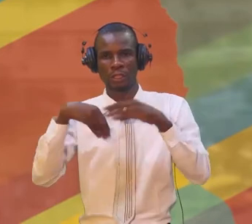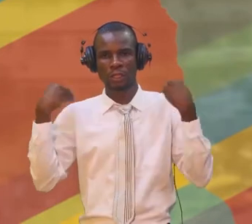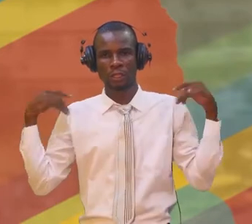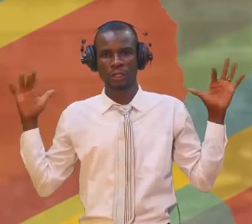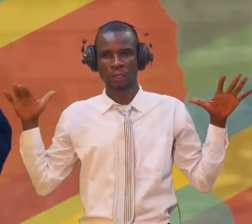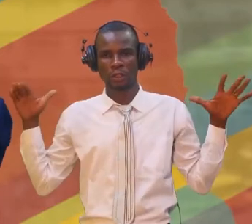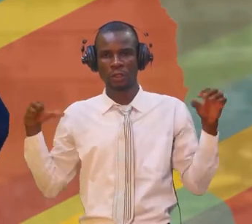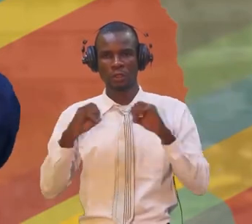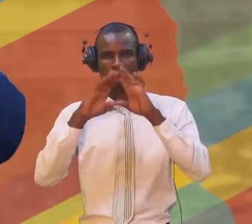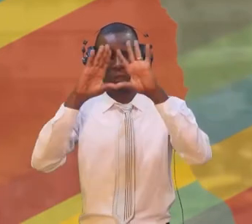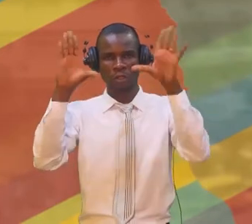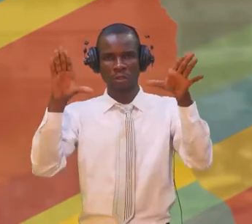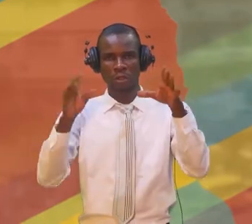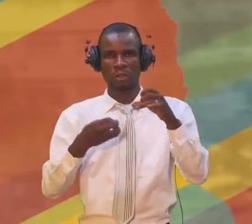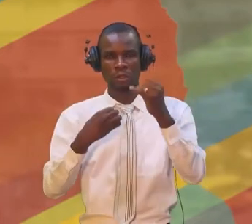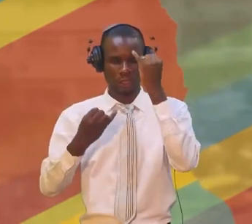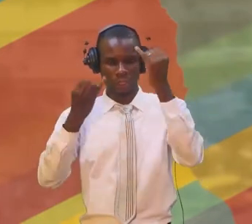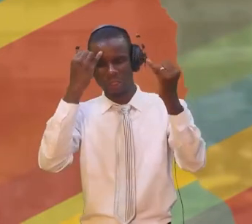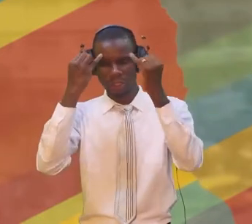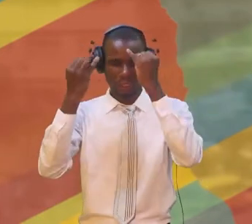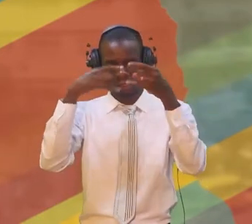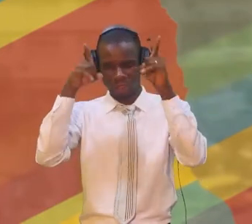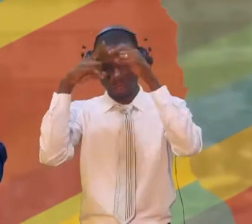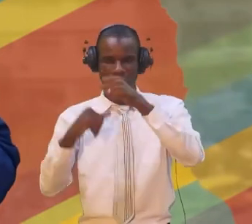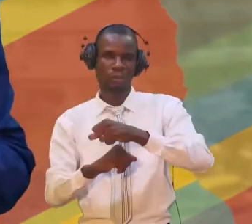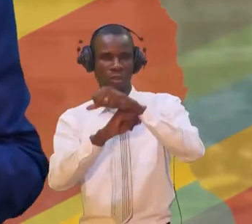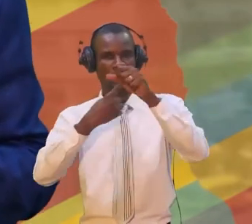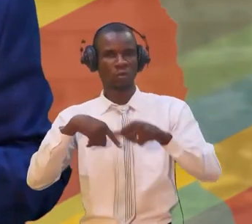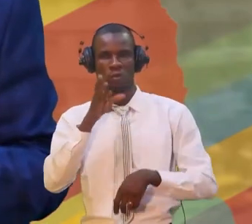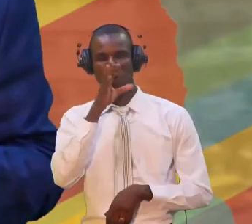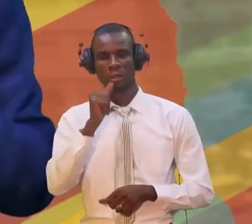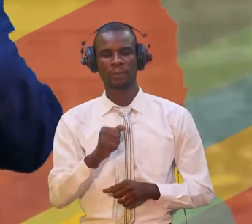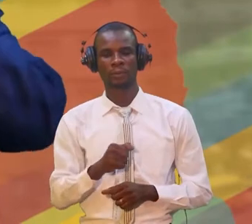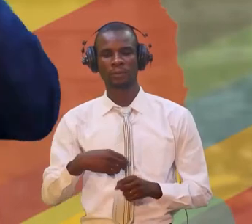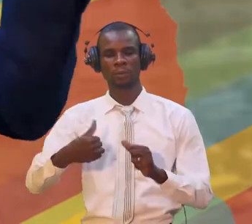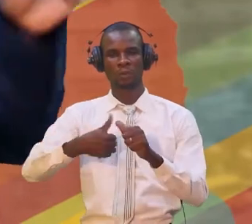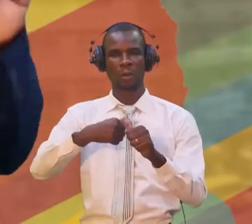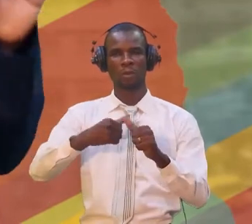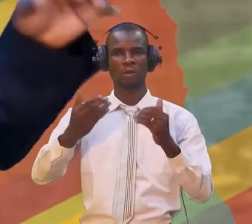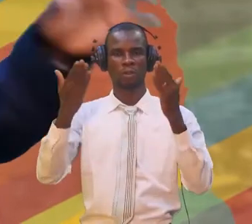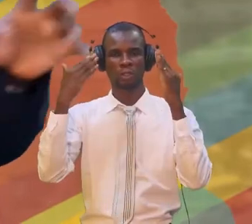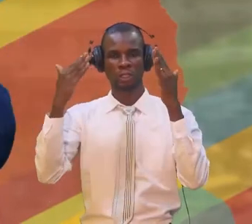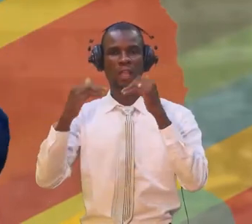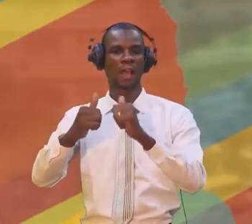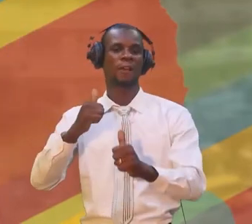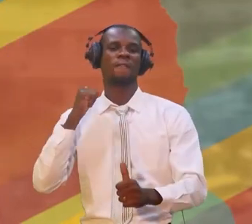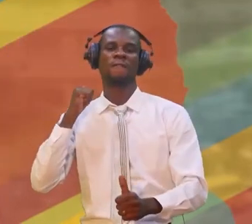Shetani anayo uwezo ya kubadilisha kuwa malaika wa nuru ili ajidai kwamba anaweza kusaidia